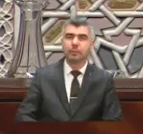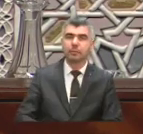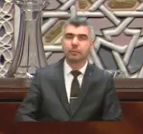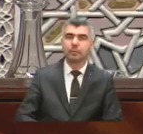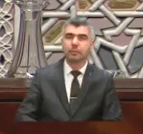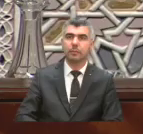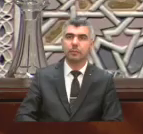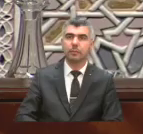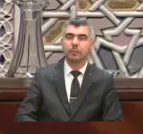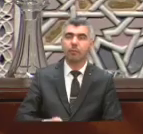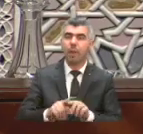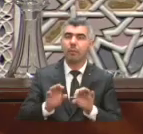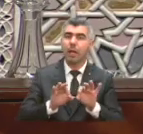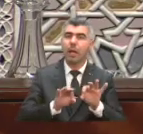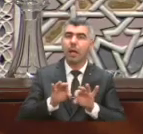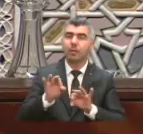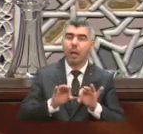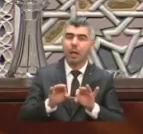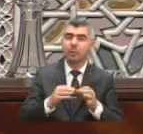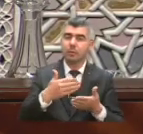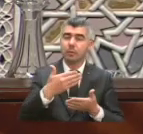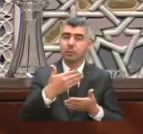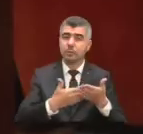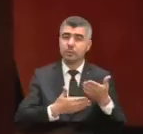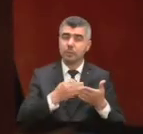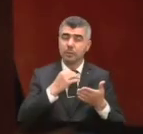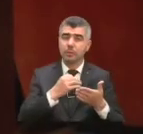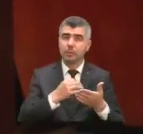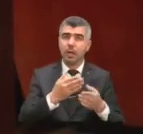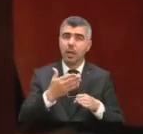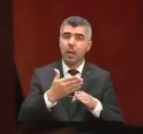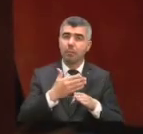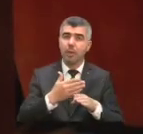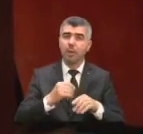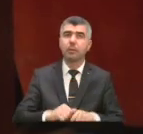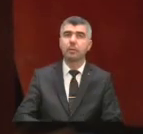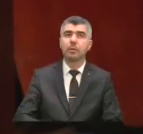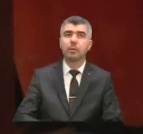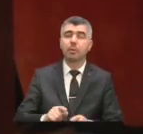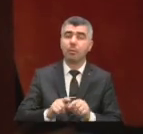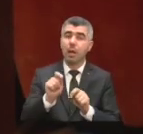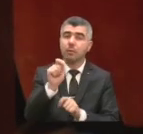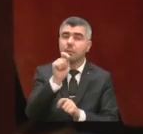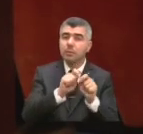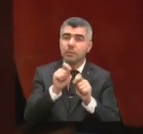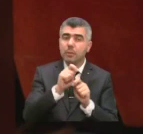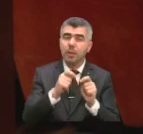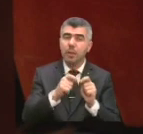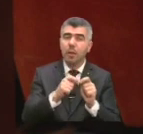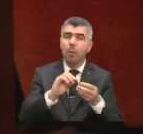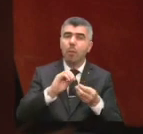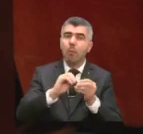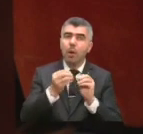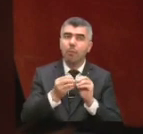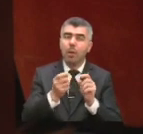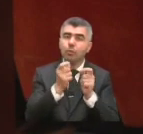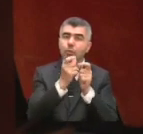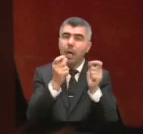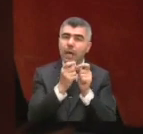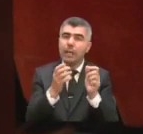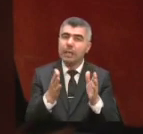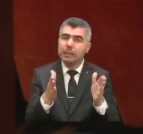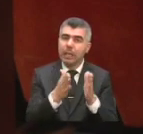إذ بأن الإجراءات اللي جات في المرسوم كيف قال السيد النائب باش تعالج الإشكال بين هذه المقاولات الصغيرة